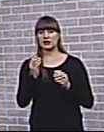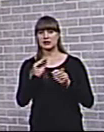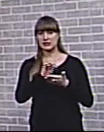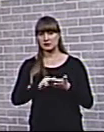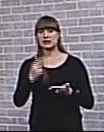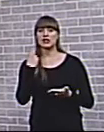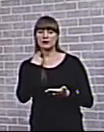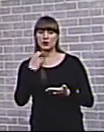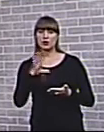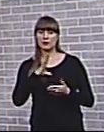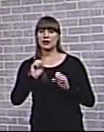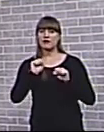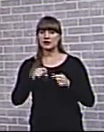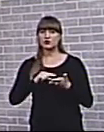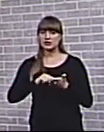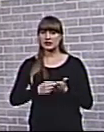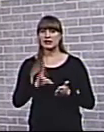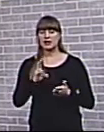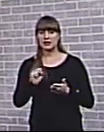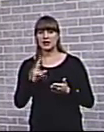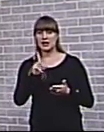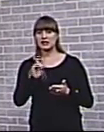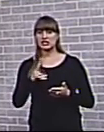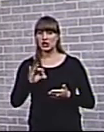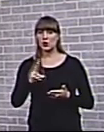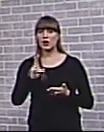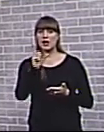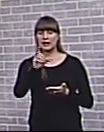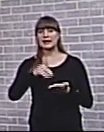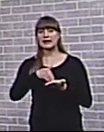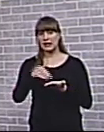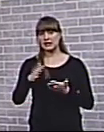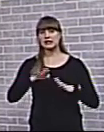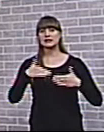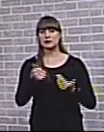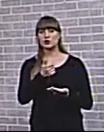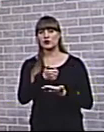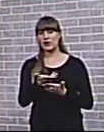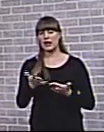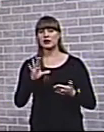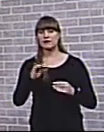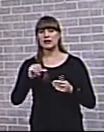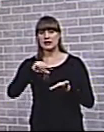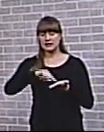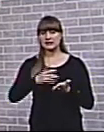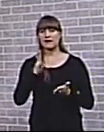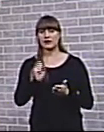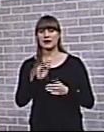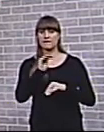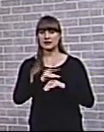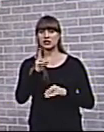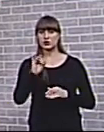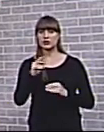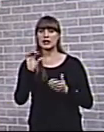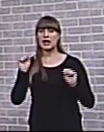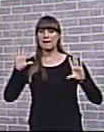мы предоставили возможность самостоятельной реализации залога. Клиент отказался от всех предложенных вариантов и настаивает на фиксации курса на момент выдачи